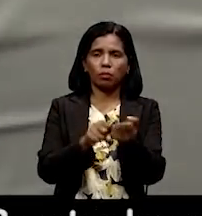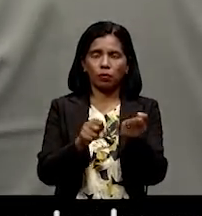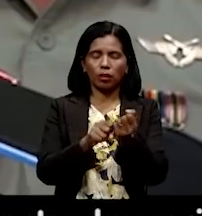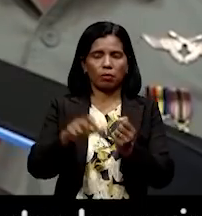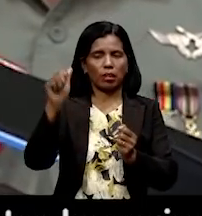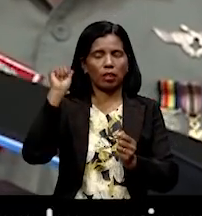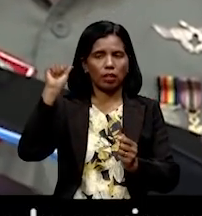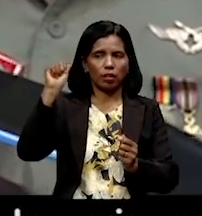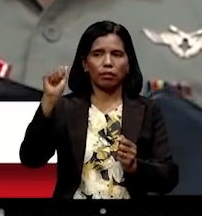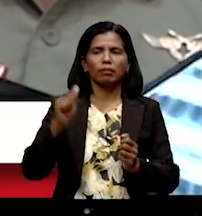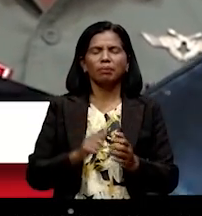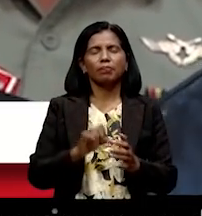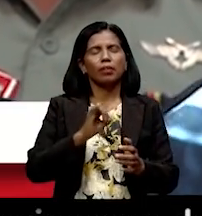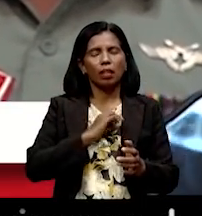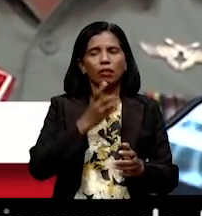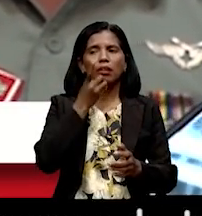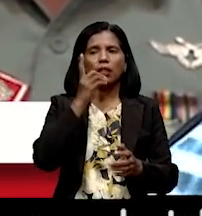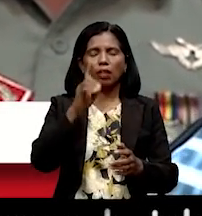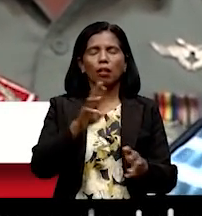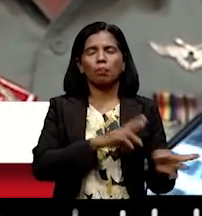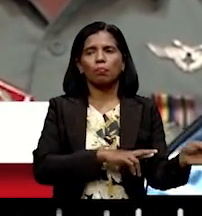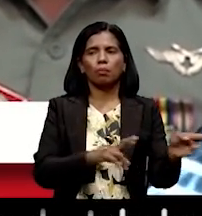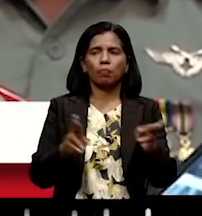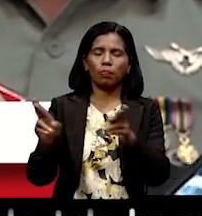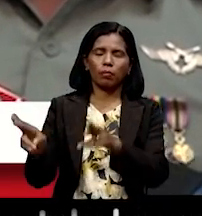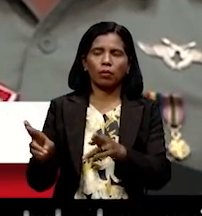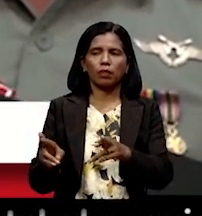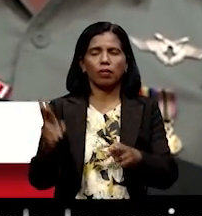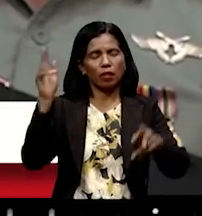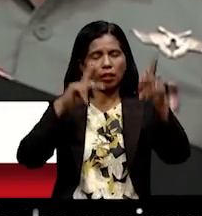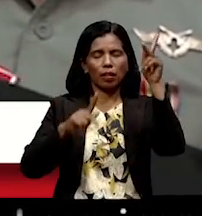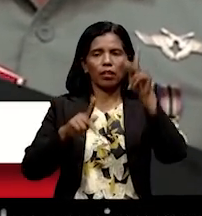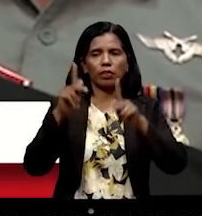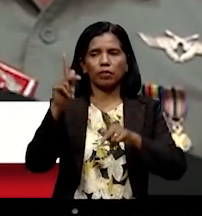Au declarou na kata au pronto candidata caso ema